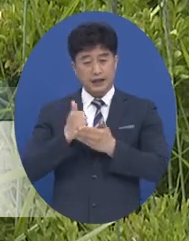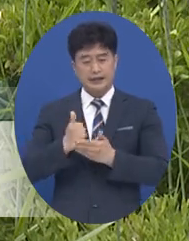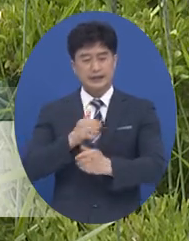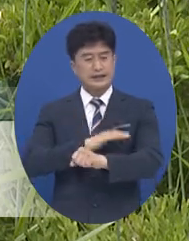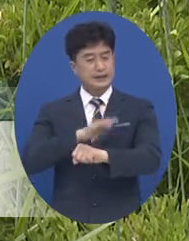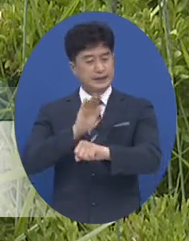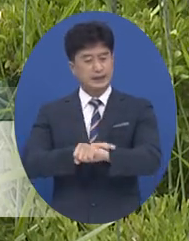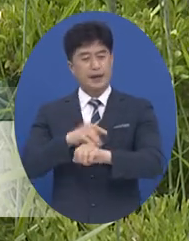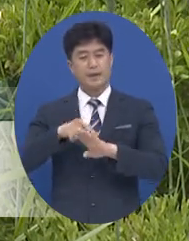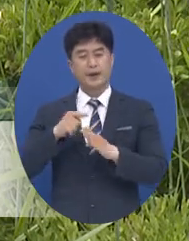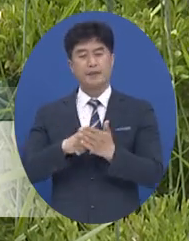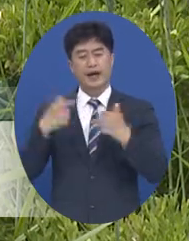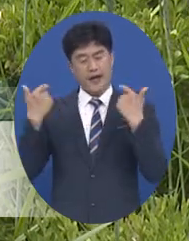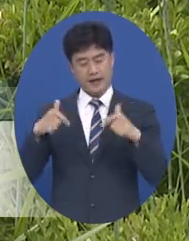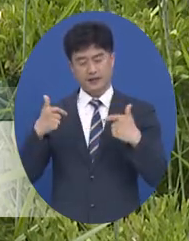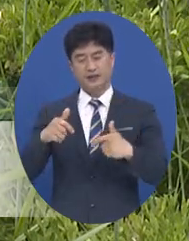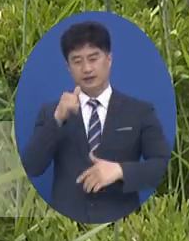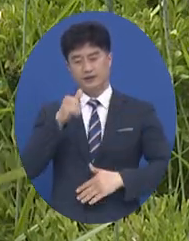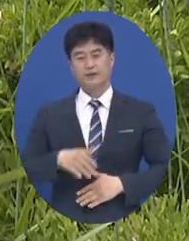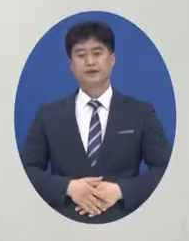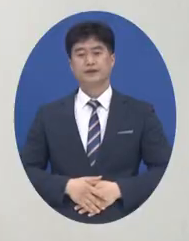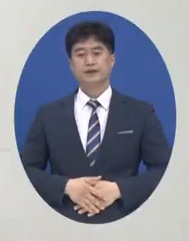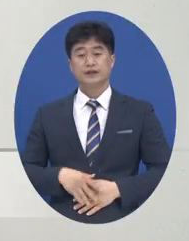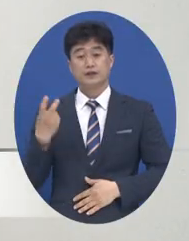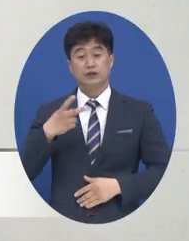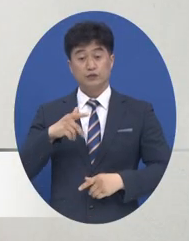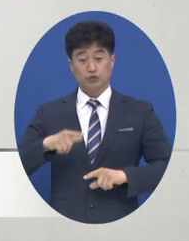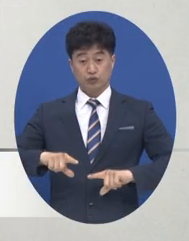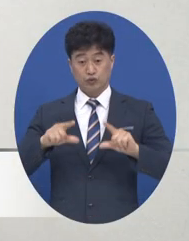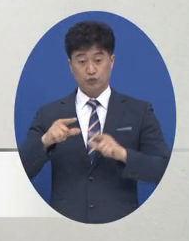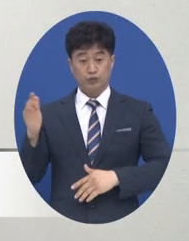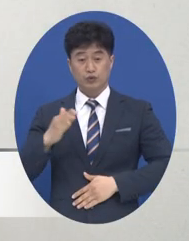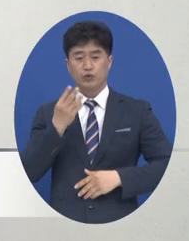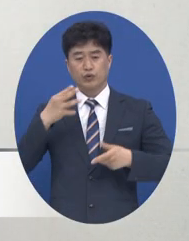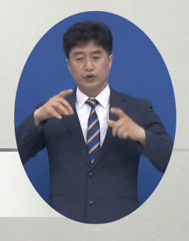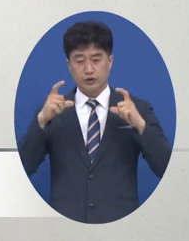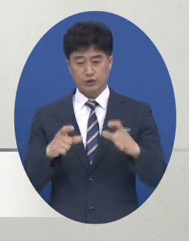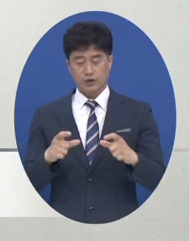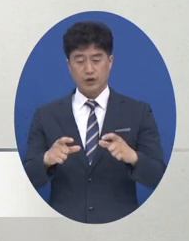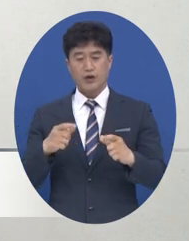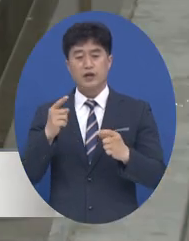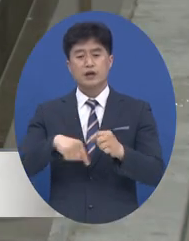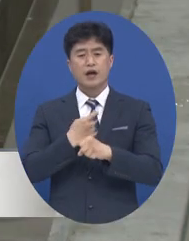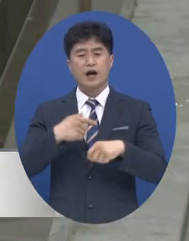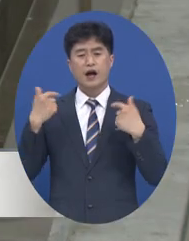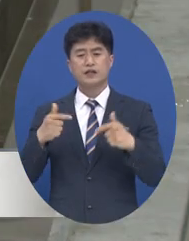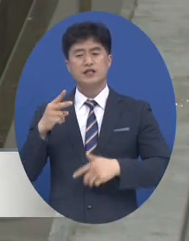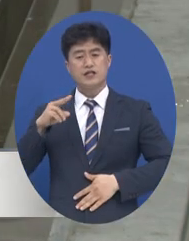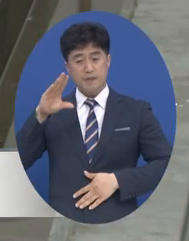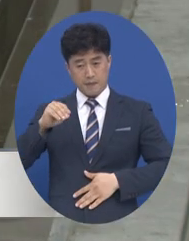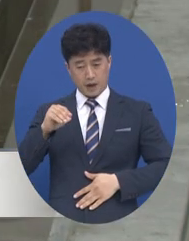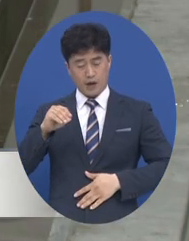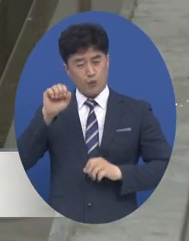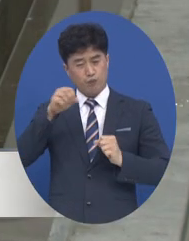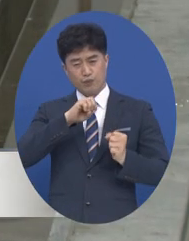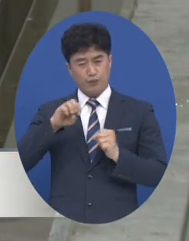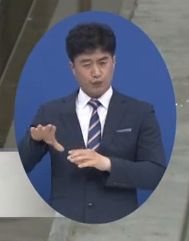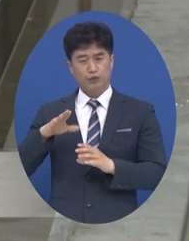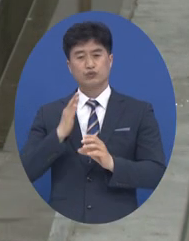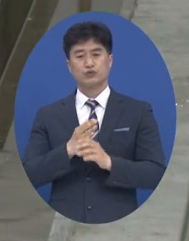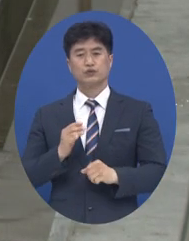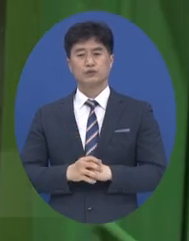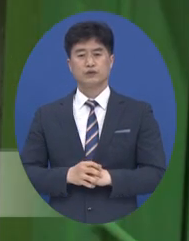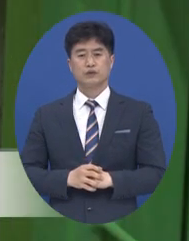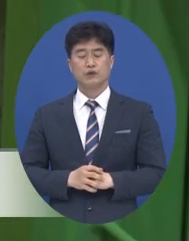했구나 그럼 많이 향상될 것 은 야 2016년부터 경기 지역에서는 해마다 2만 마리가 넘는 유기 물이 발